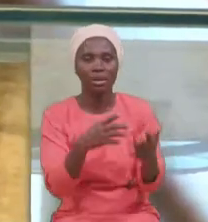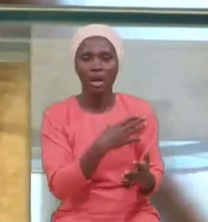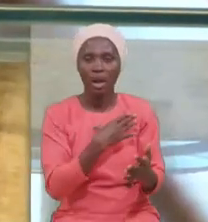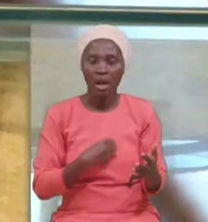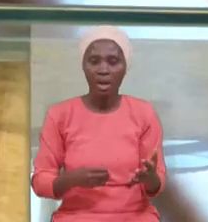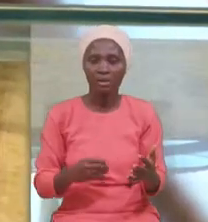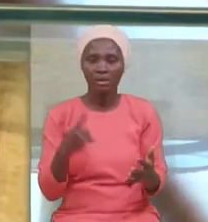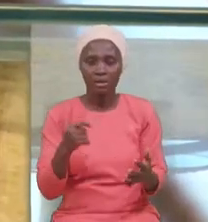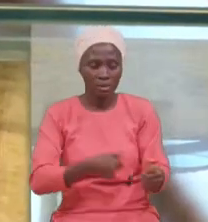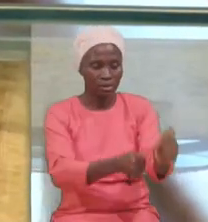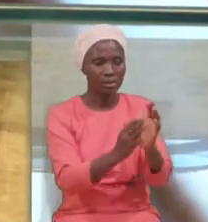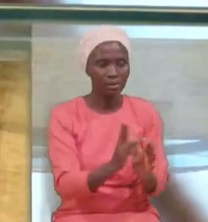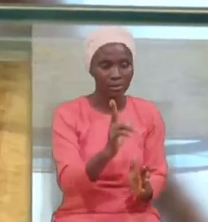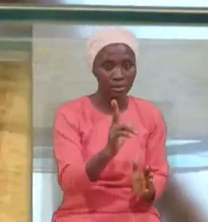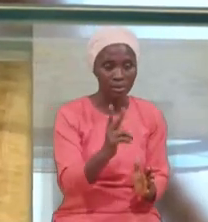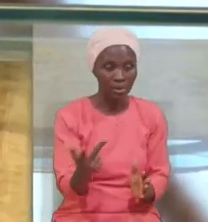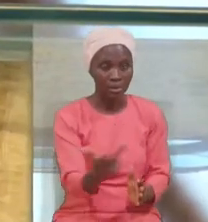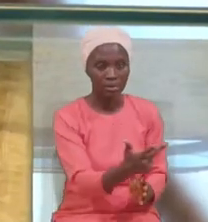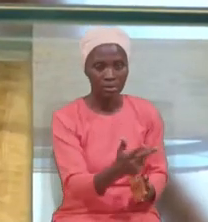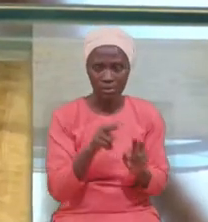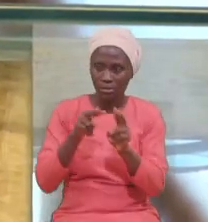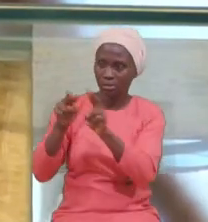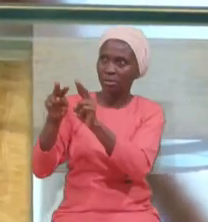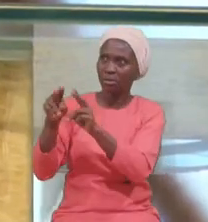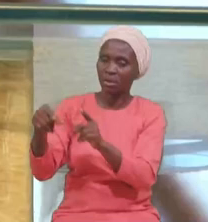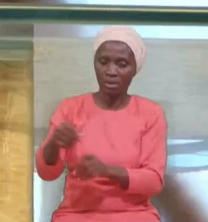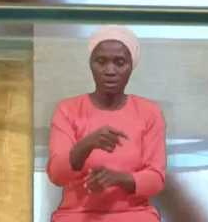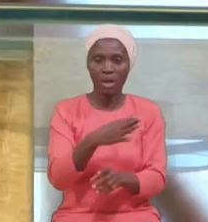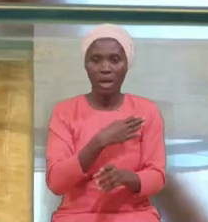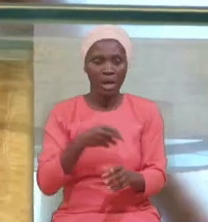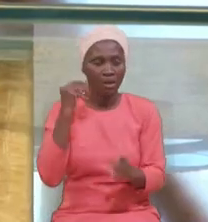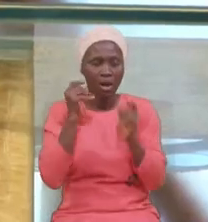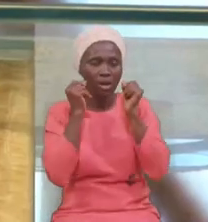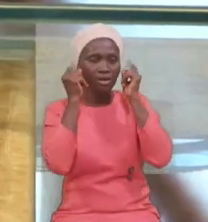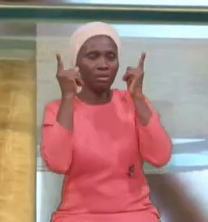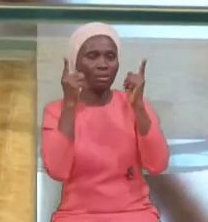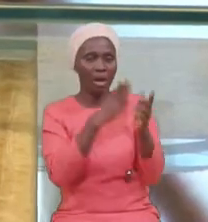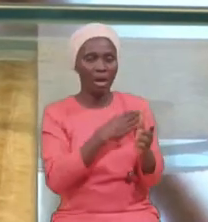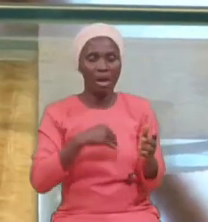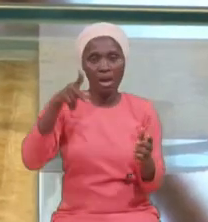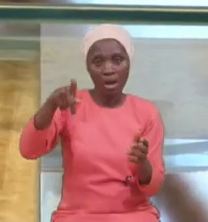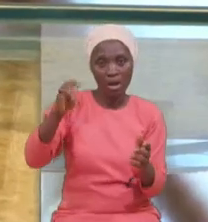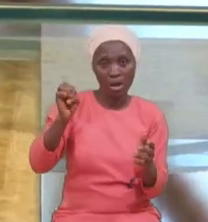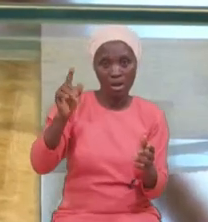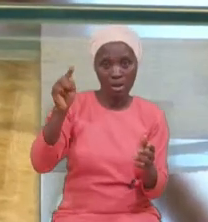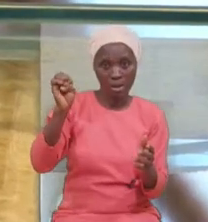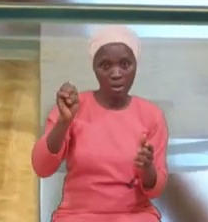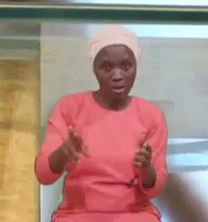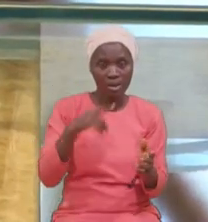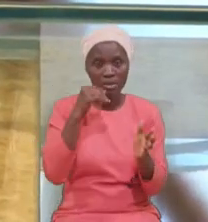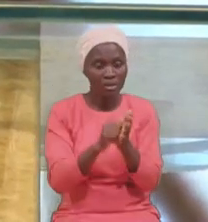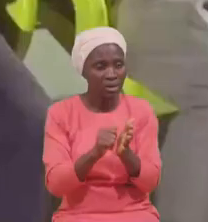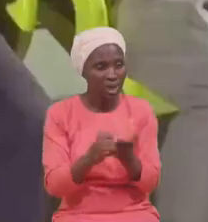trois disciples, Pierre, Jean et Jean, les ont vus. Ils étaient surpris, mais Pierre a